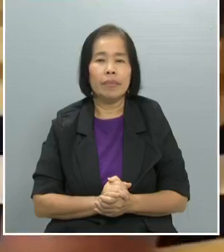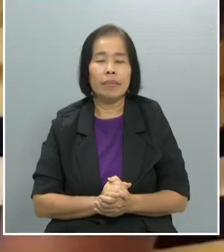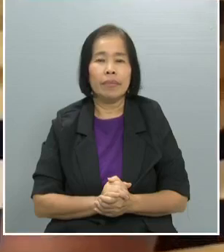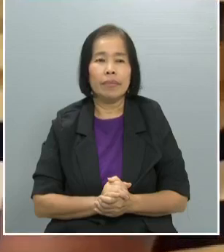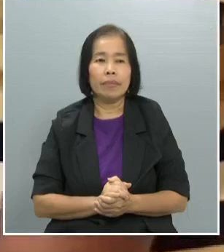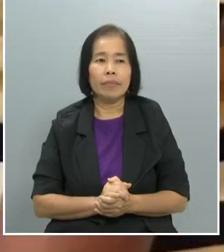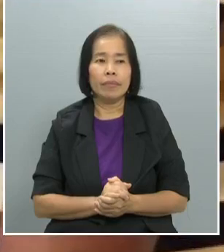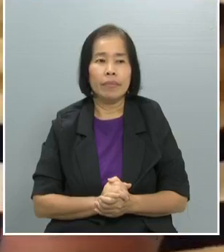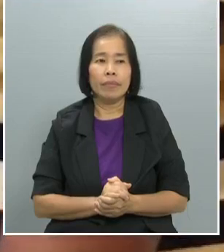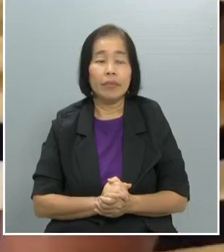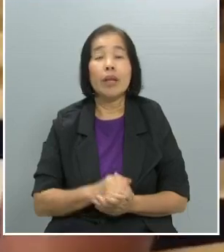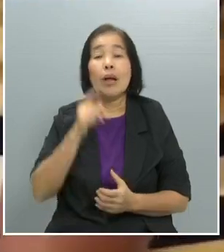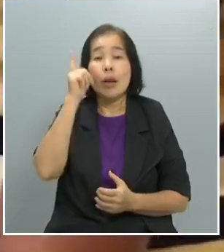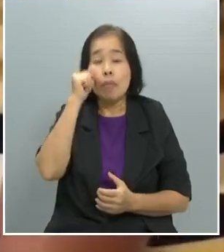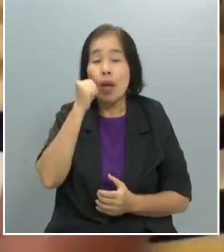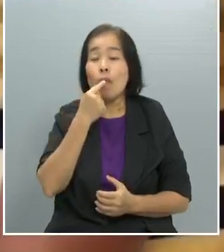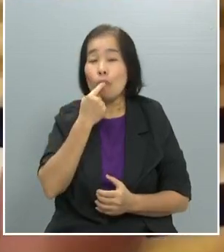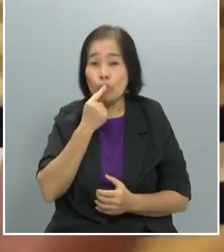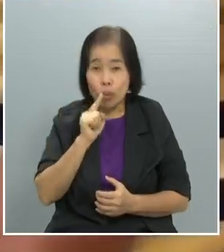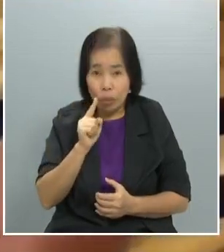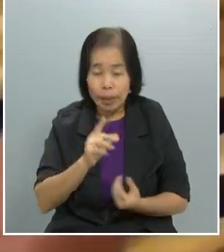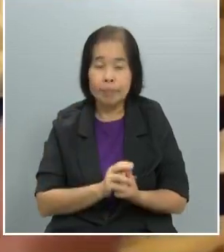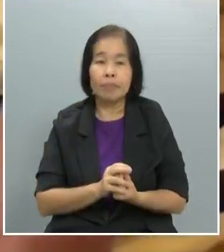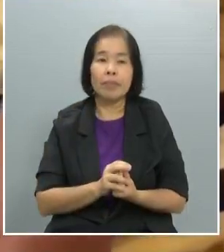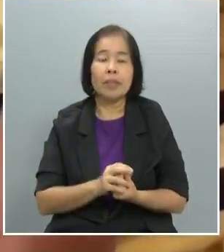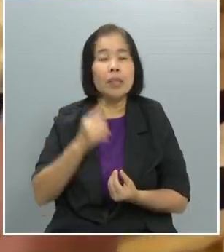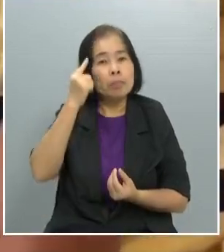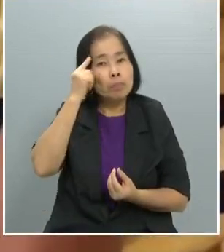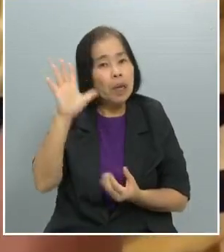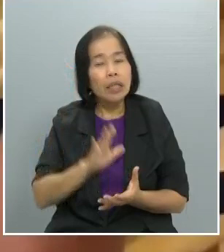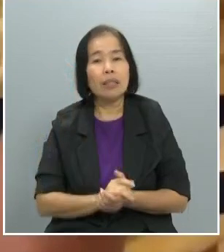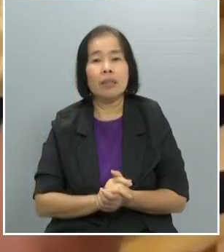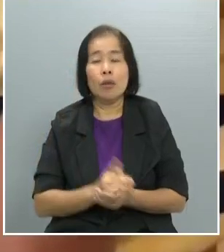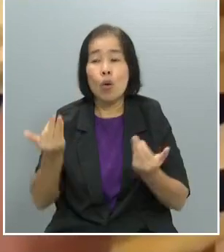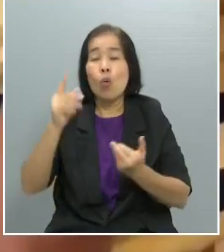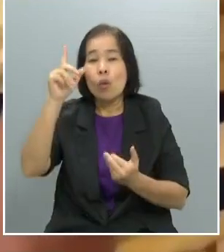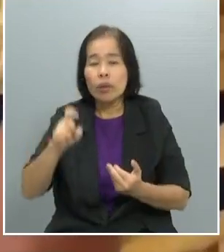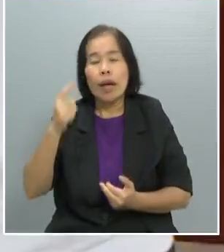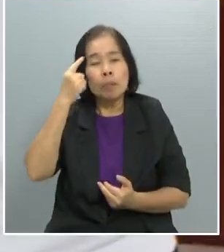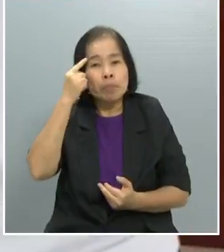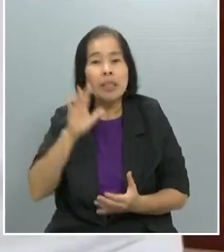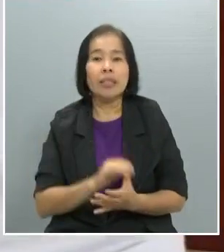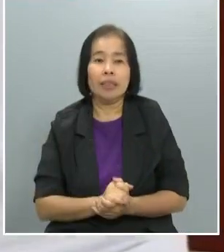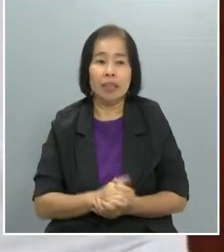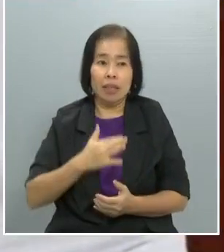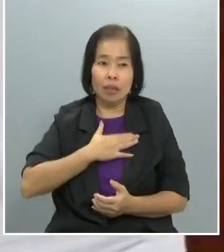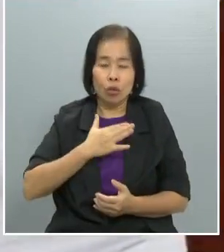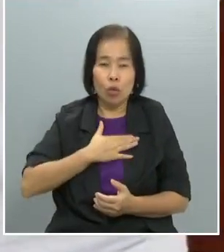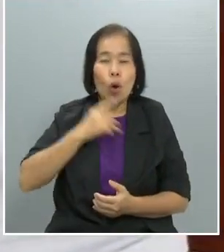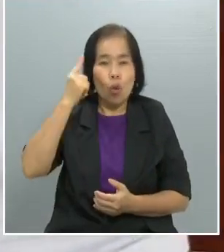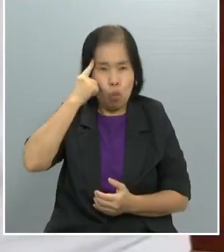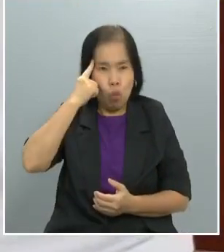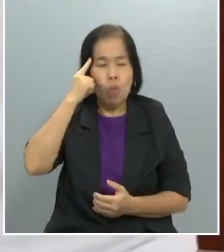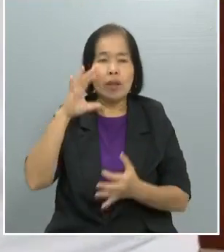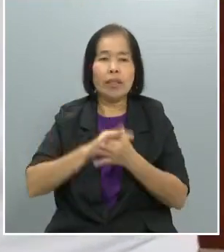คุณแม่เนี่ยบอกสัปดาห์ที่แล้วยังคุยกับลูกสาวอยู่เลยนะ ไม่คิดเลยว่าต้องมาจากกันแบบนี้คุณแม่บอกว่าตัวเองทราบเรื่องหลังจากเกิ